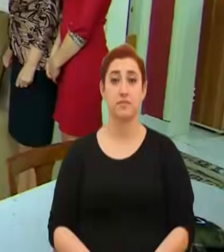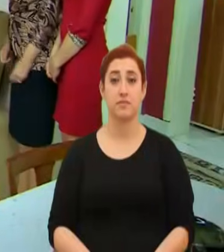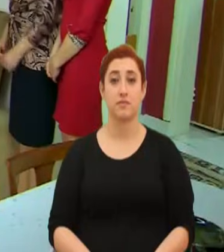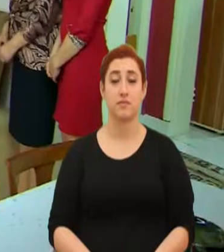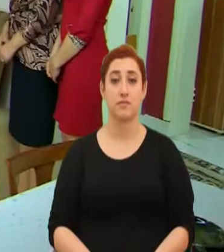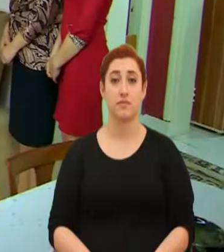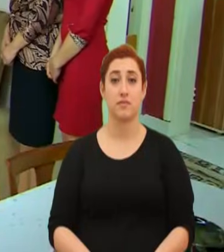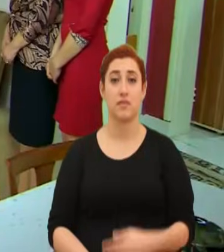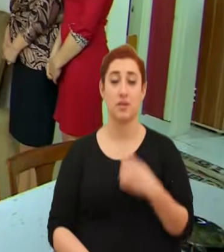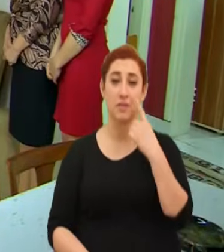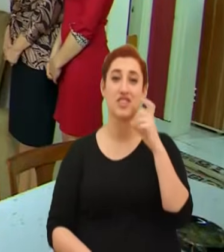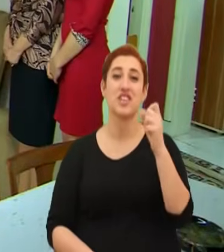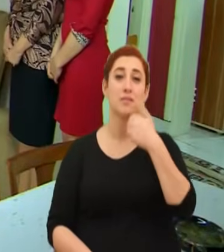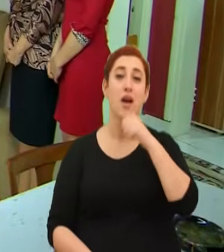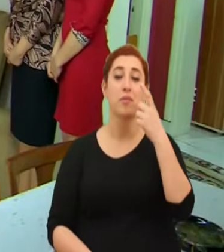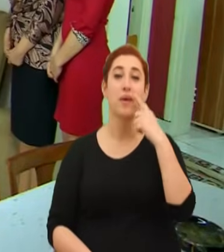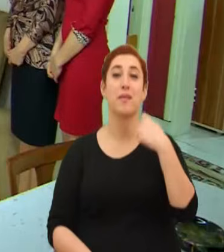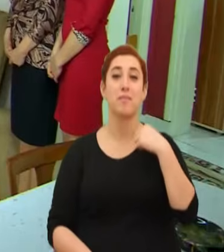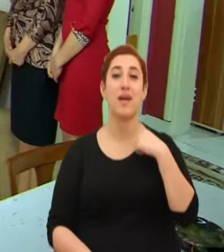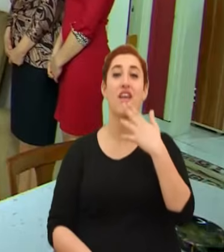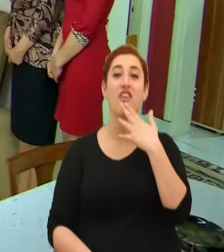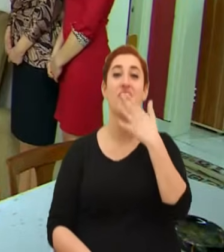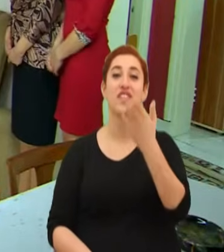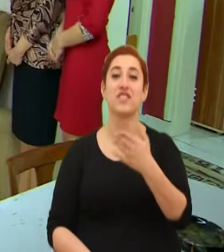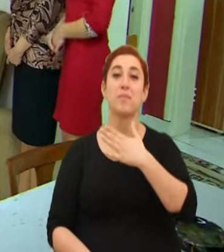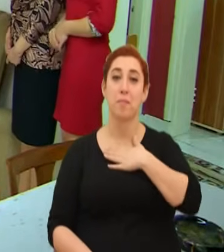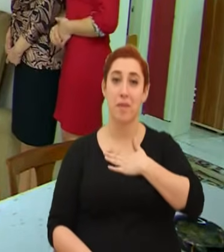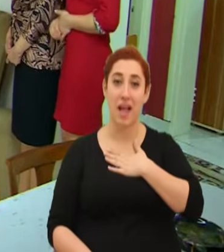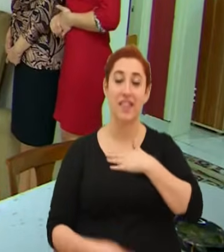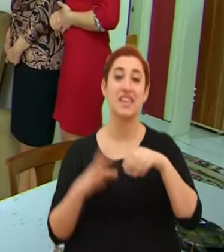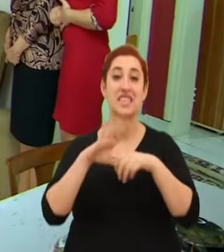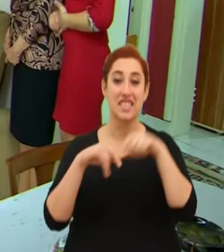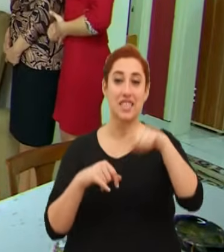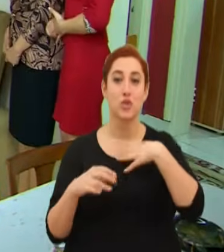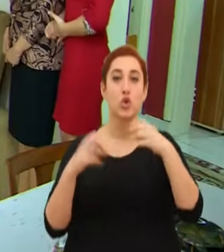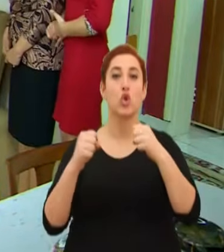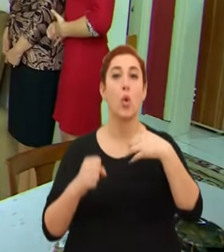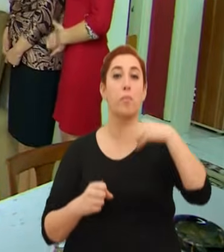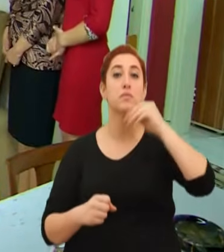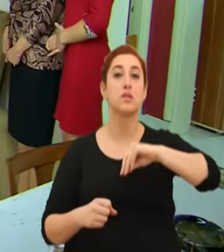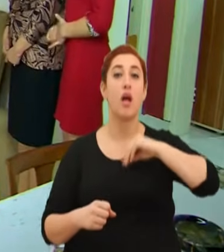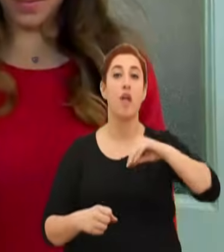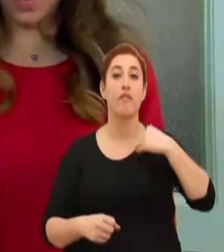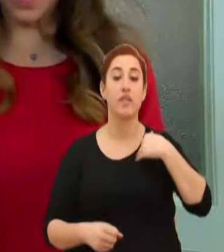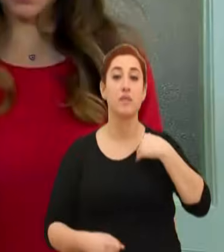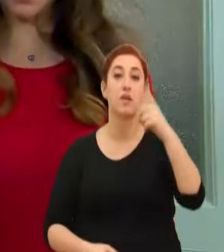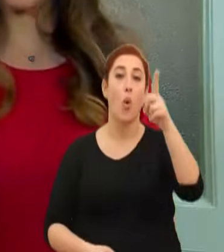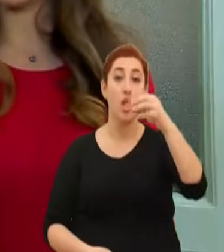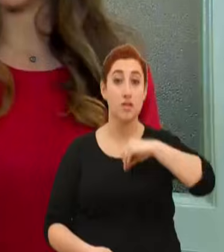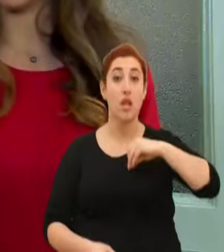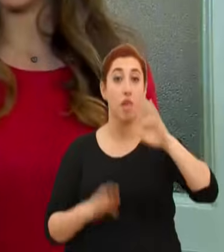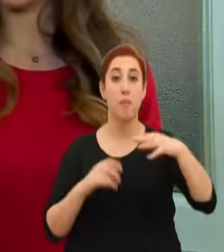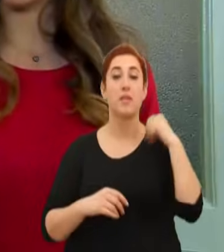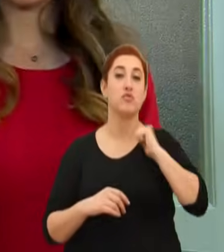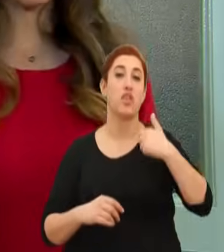Bakın şimdi. Aa Cezmi abi. Bakın ben hanımefendiciğim, ben hırsızı tutuyorum sandım. Sen öyle sandın